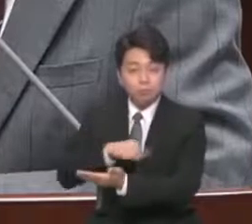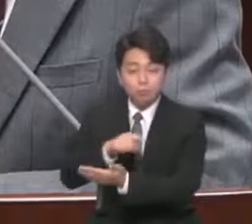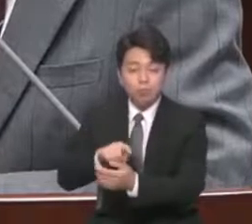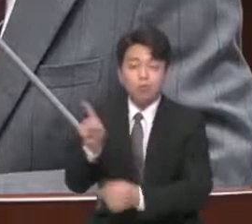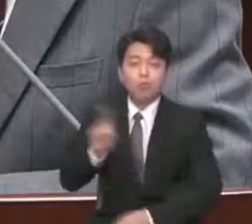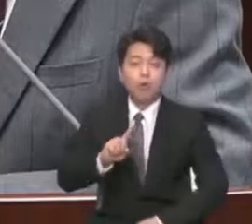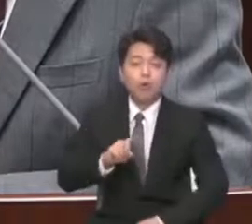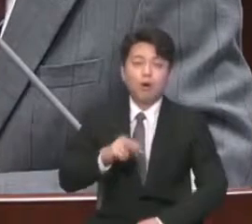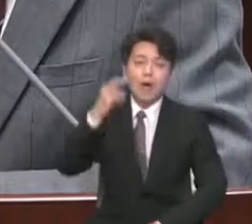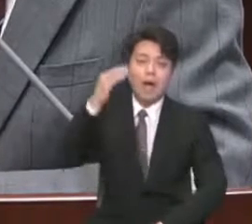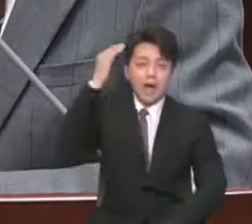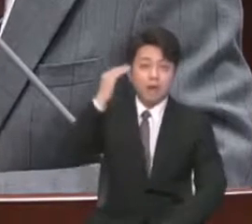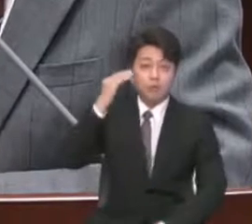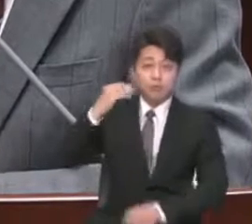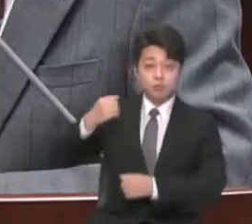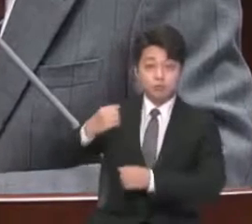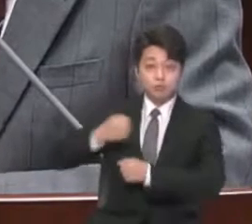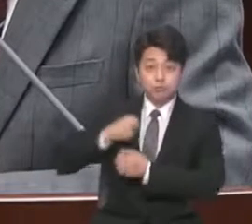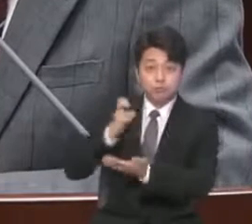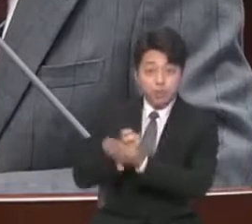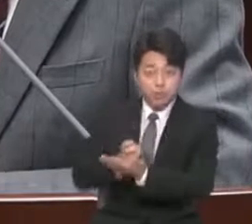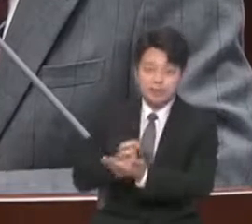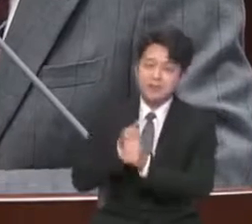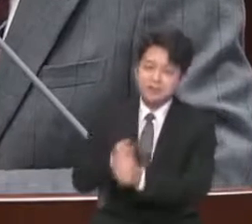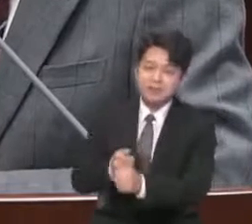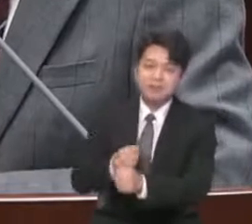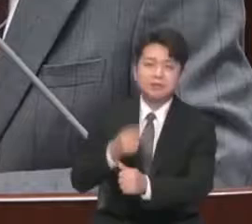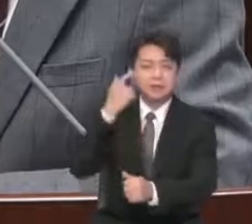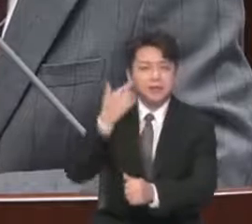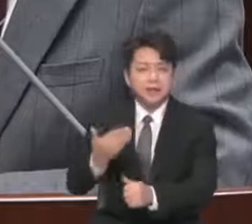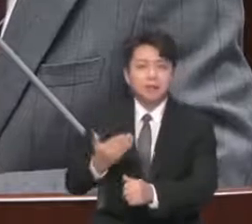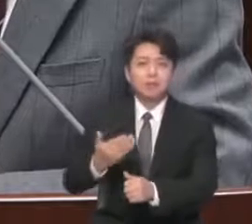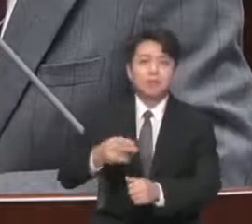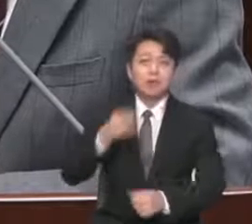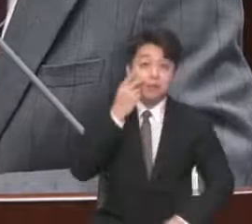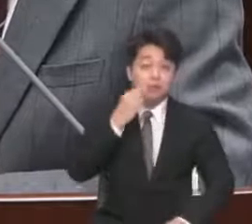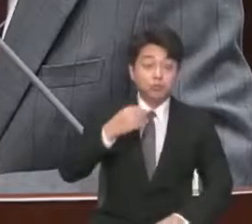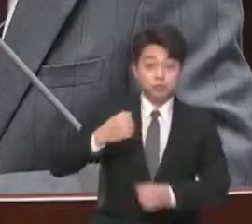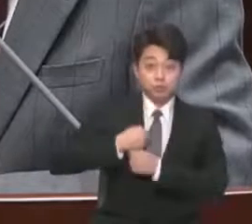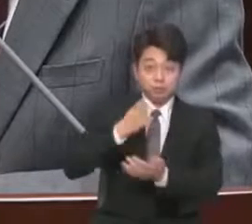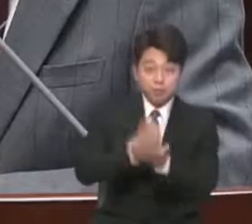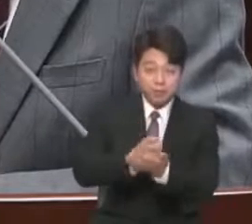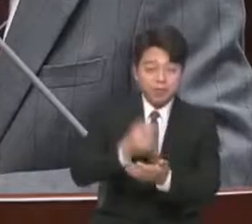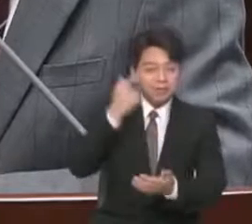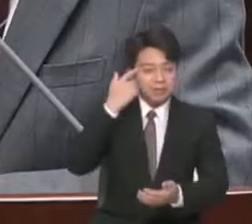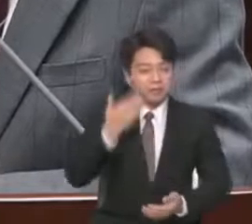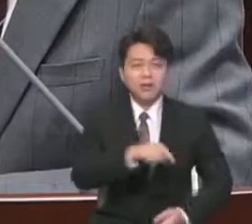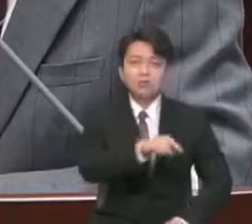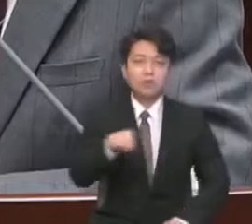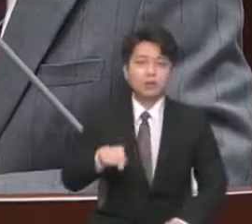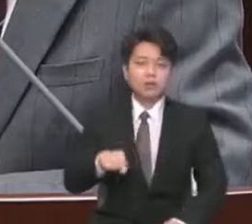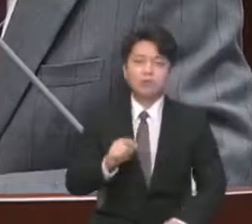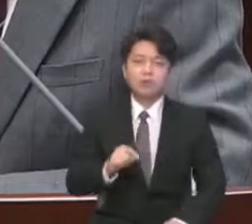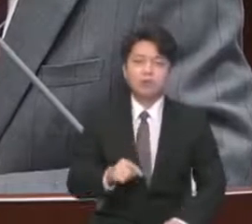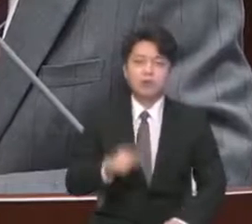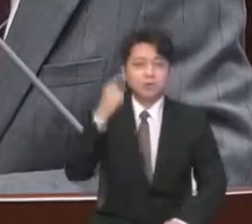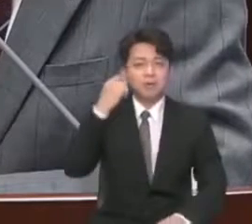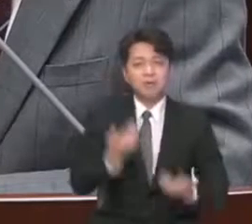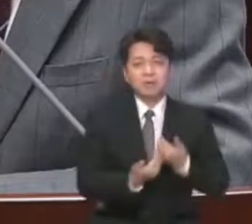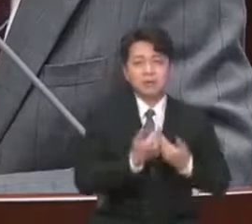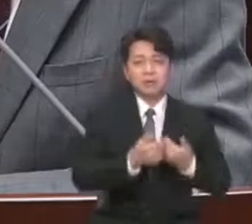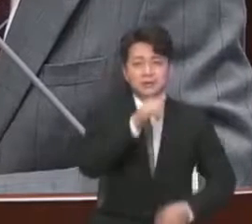미군 규정을 적용해야 된다 그러는데 우리 국방부에서는 아니다 육군 규정을 적용해야 된다라고 오히려 반대 입장을